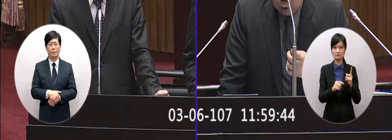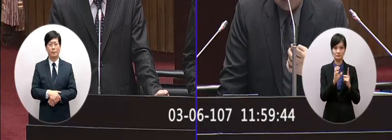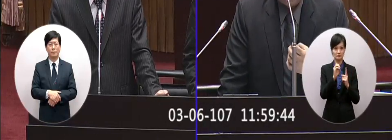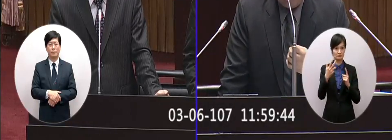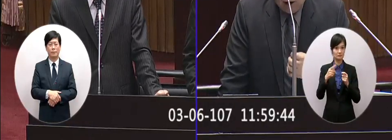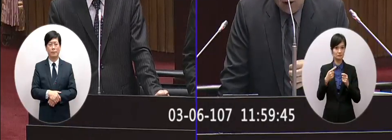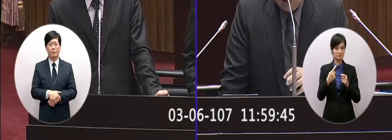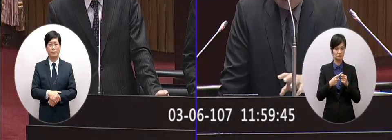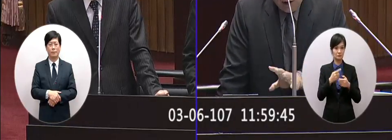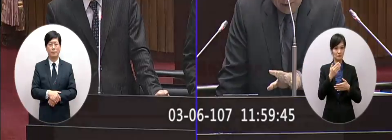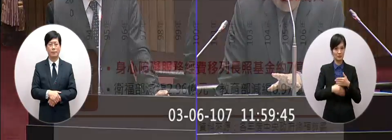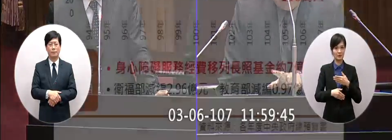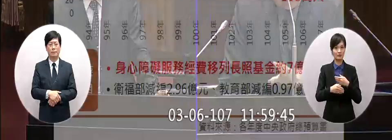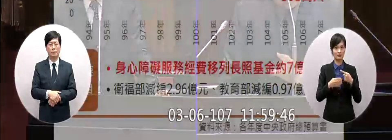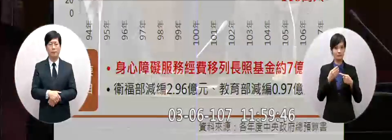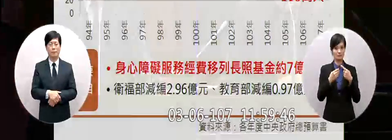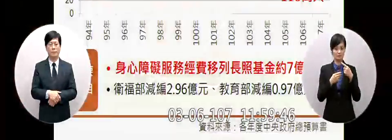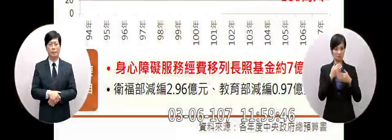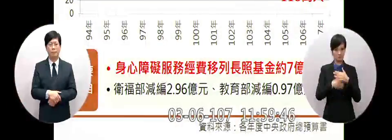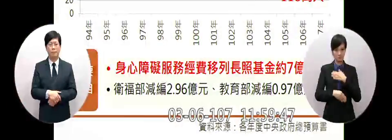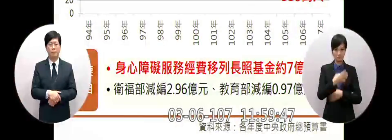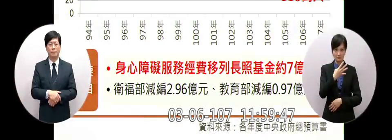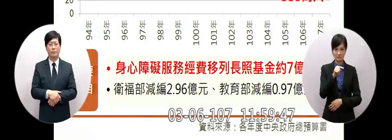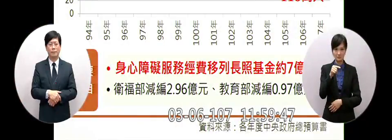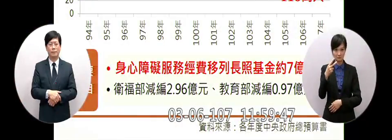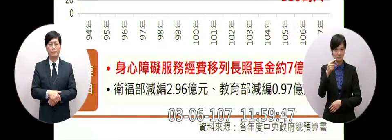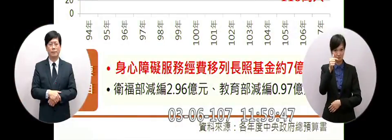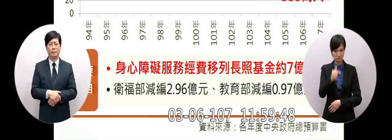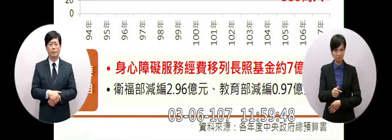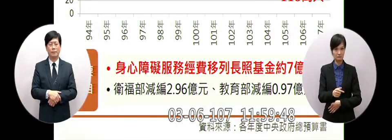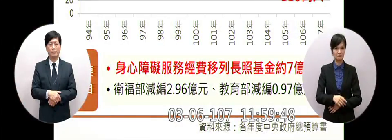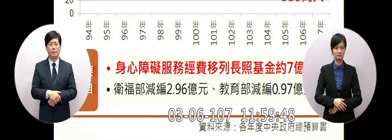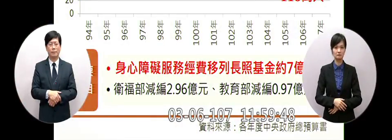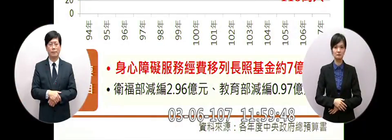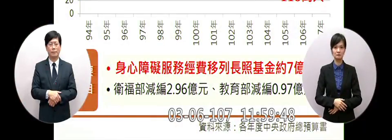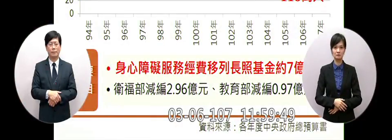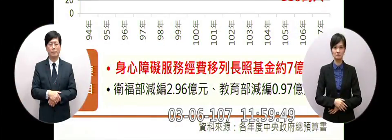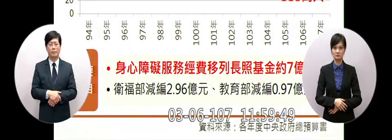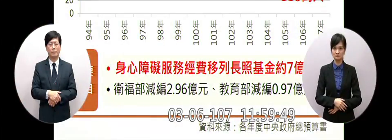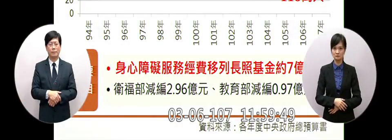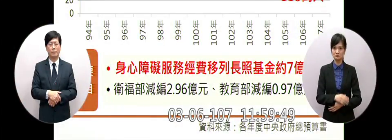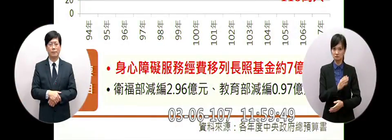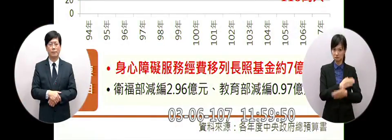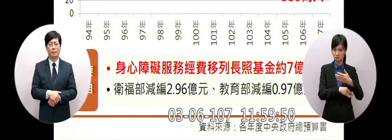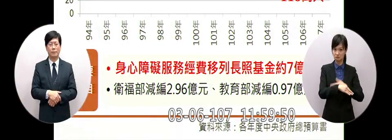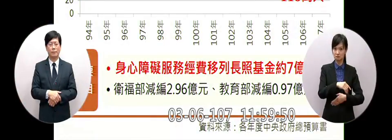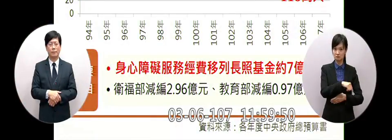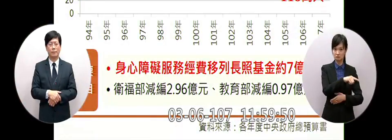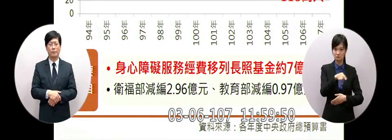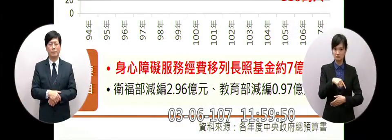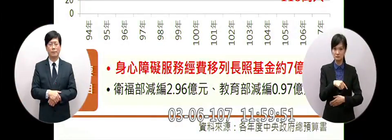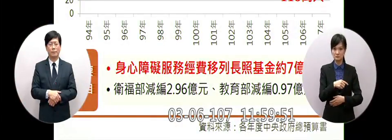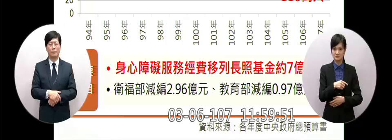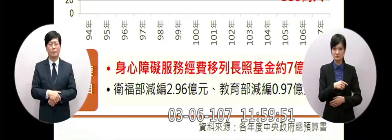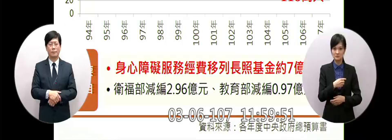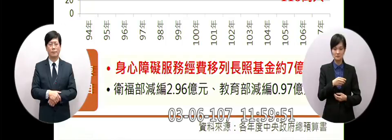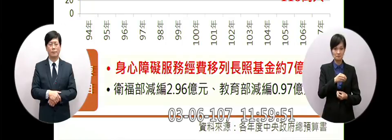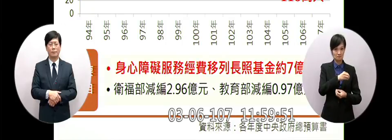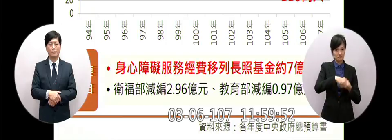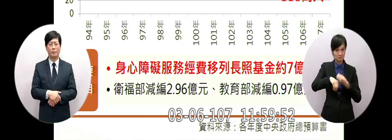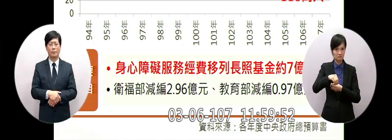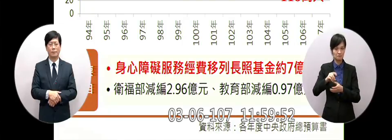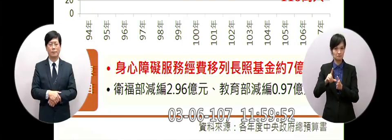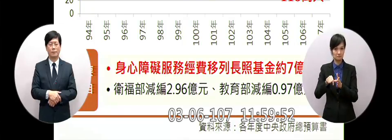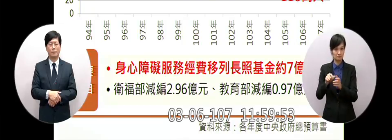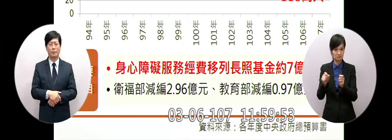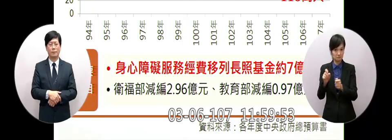编了就是说 4.2 亿，我特别要强调这里面已经扣除一列在身心障碍预算一列到就是说长照基金的就是说